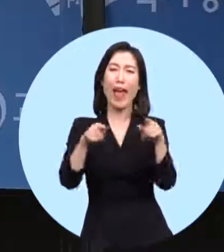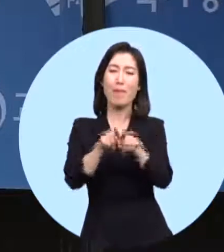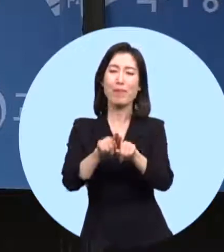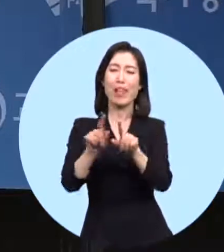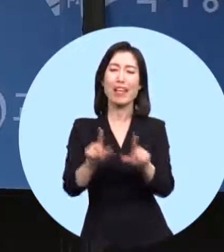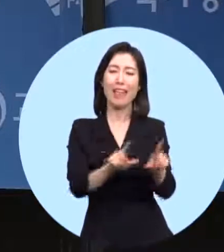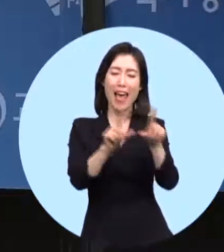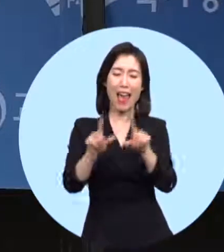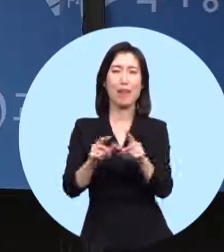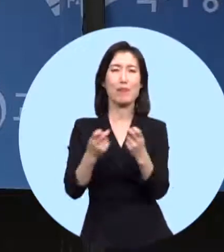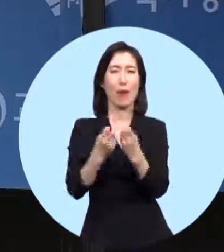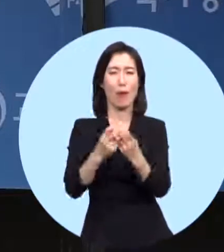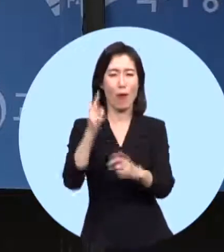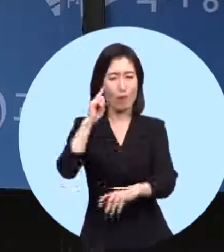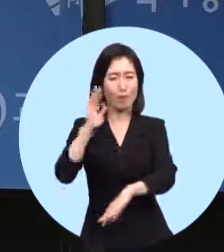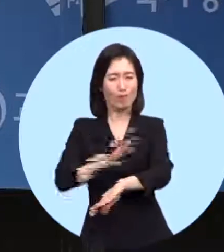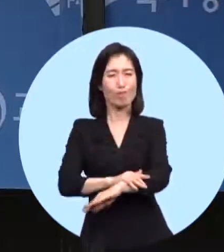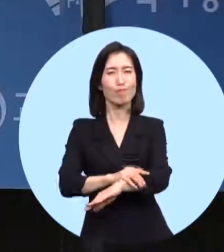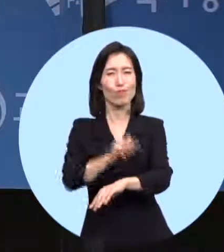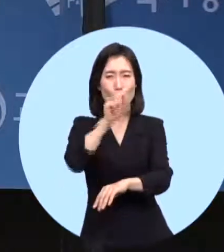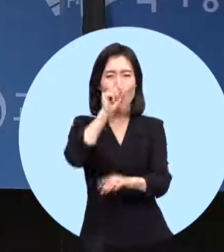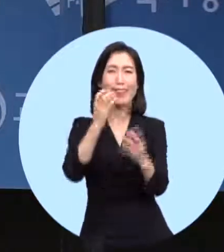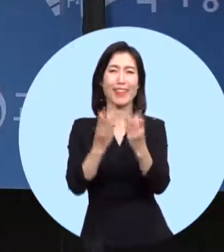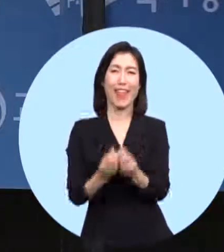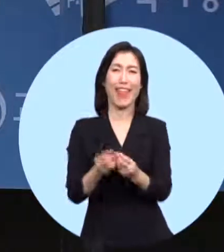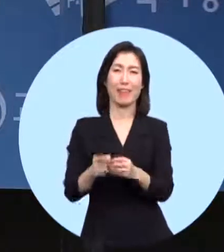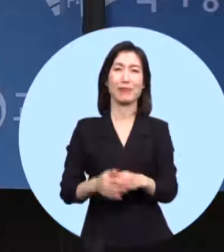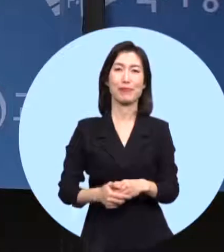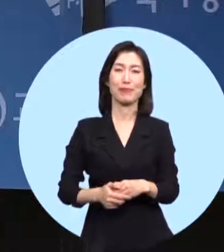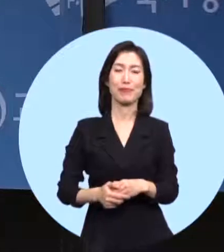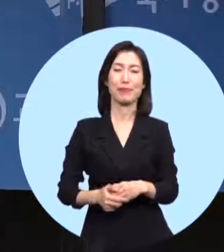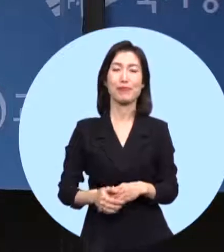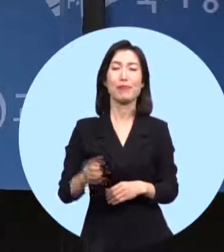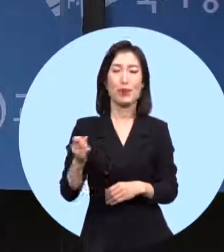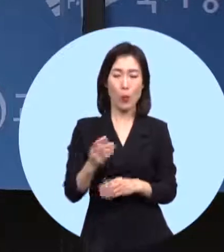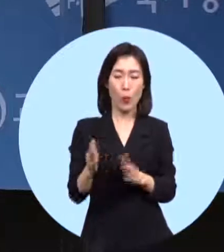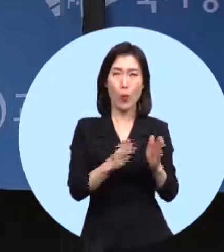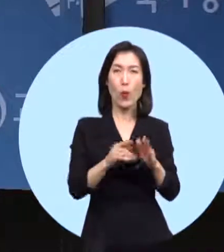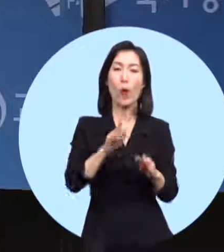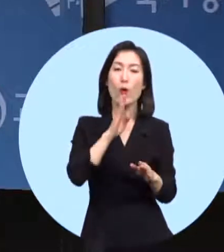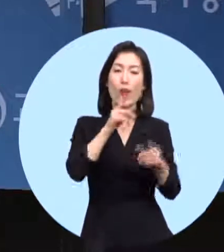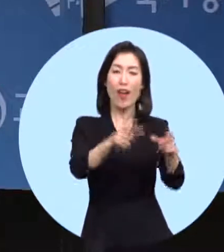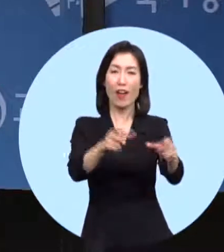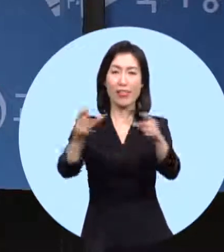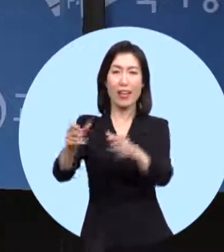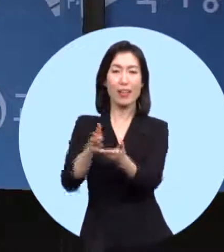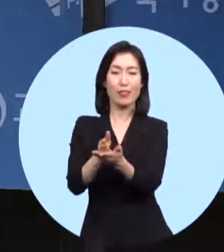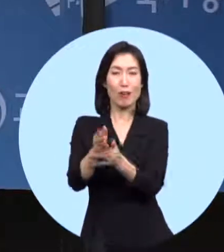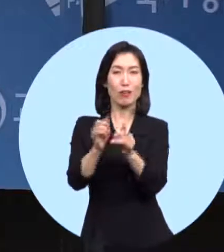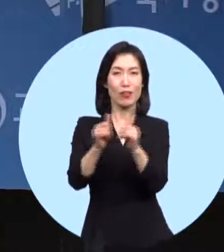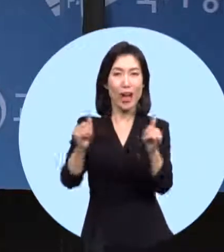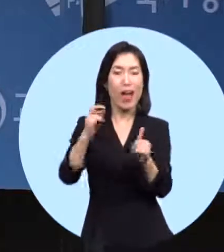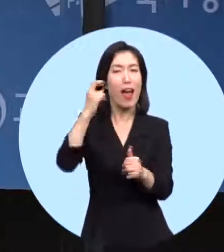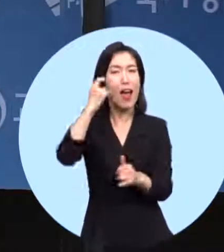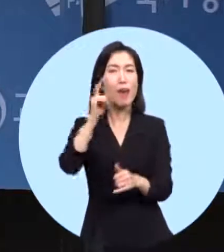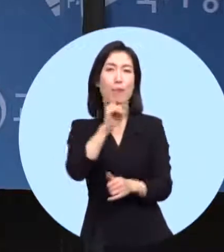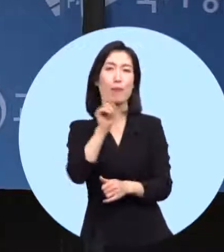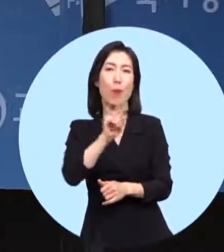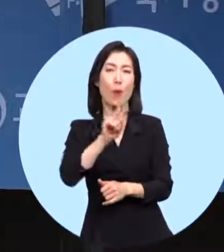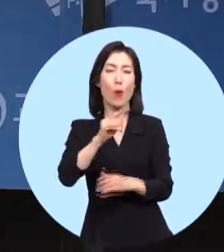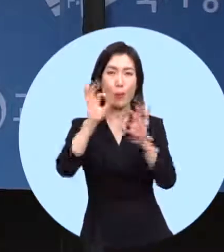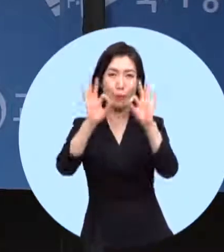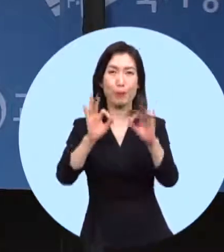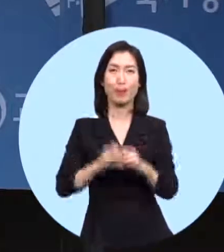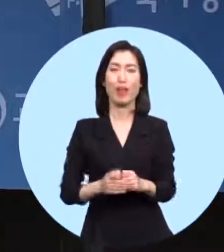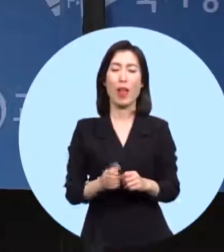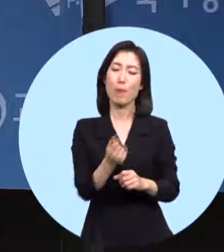방법이 아닌가라는 좋은 사례인 것 같습니다. 이어서 현장 전문가 선생님들의 또 의견을 들어보도록 하겠습니다.